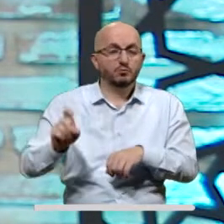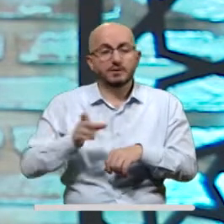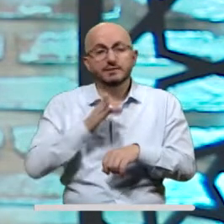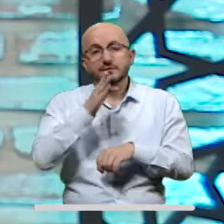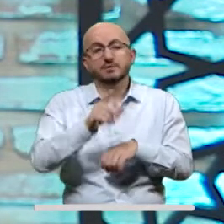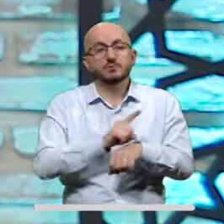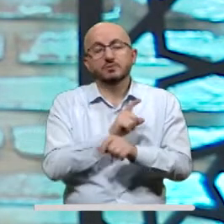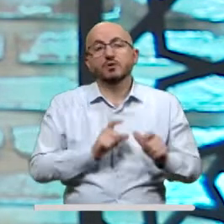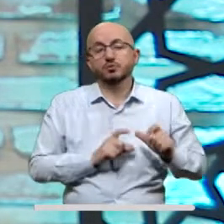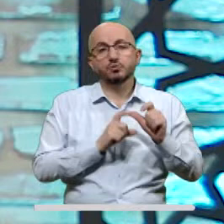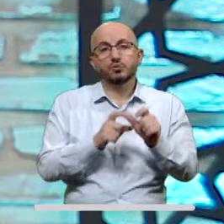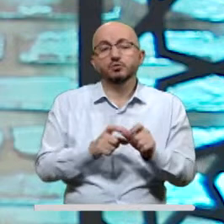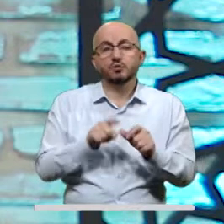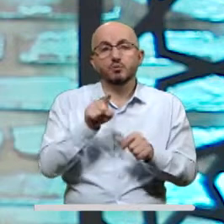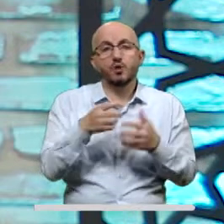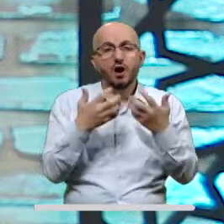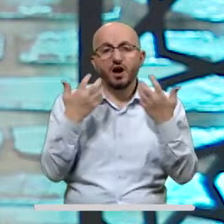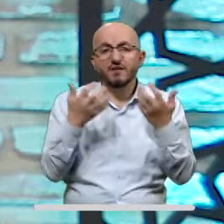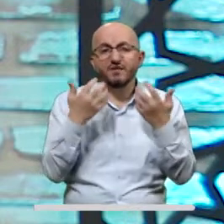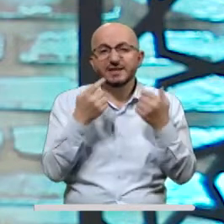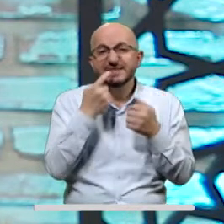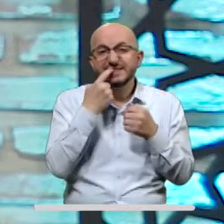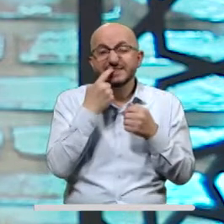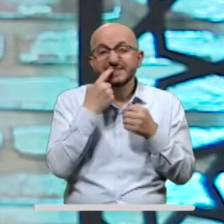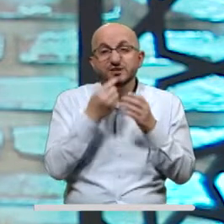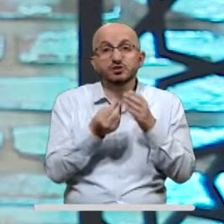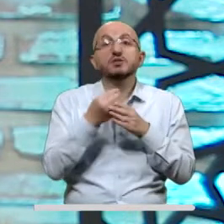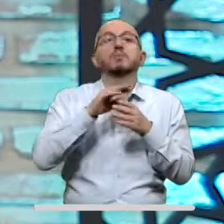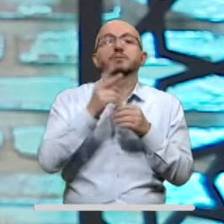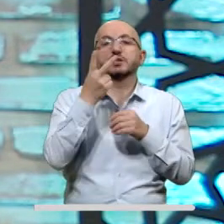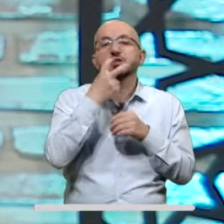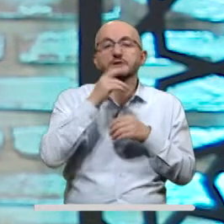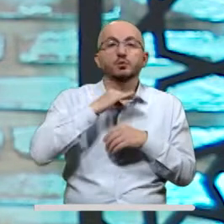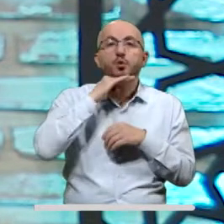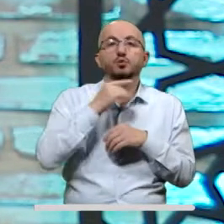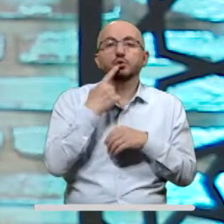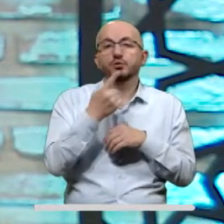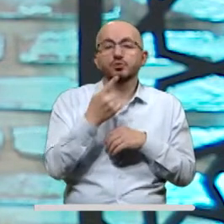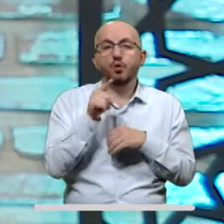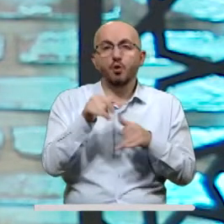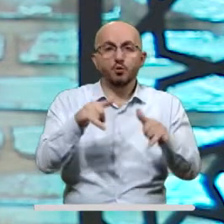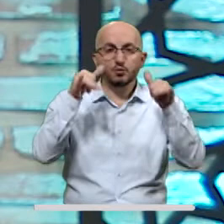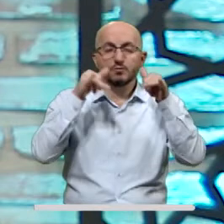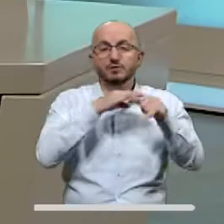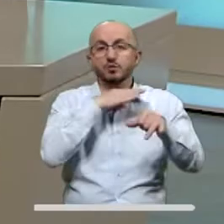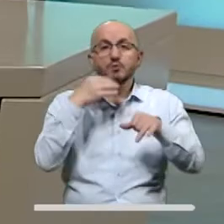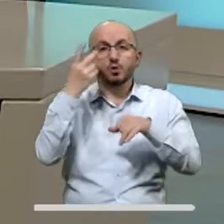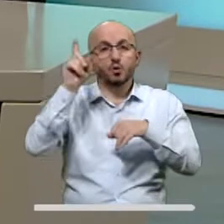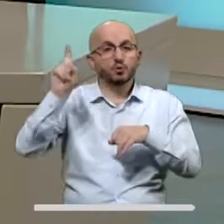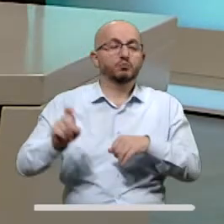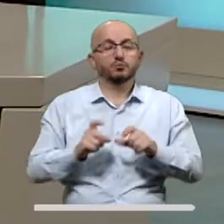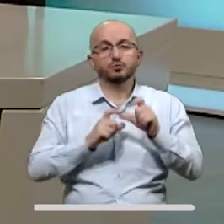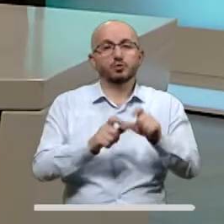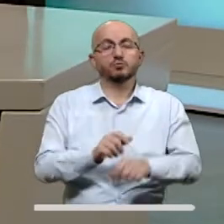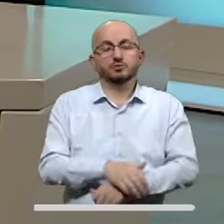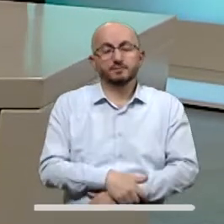zaman, sorduğumuz zaman bu hayvanın dişi düşmedi ama 2 yaşını doldurdu diyor. O hayvandan kurban olurum diye hocamıza bir sorumuz olacaktı.